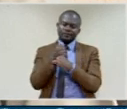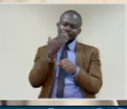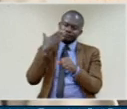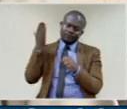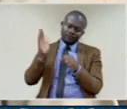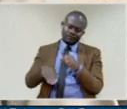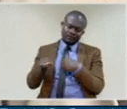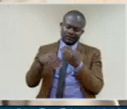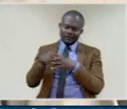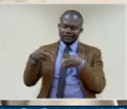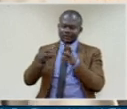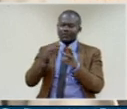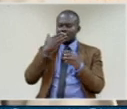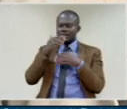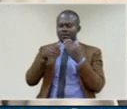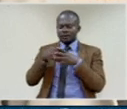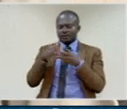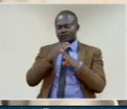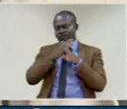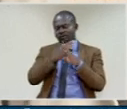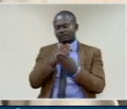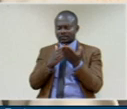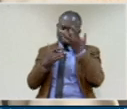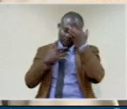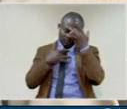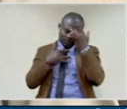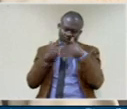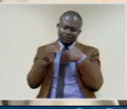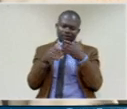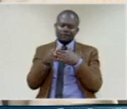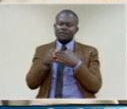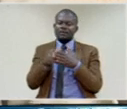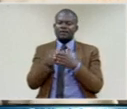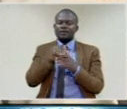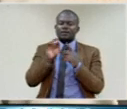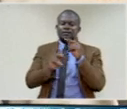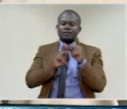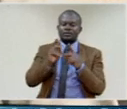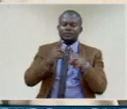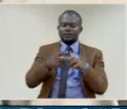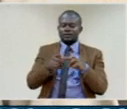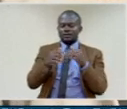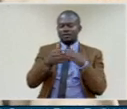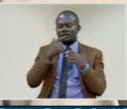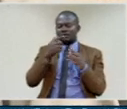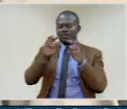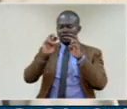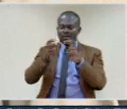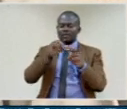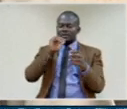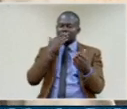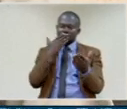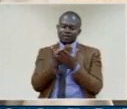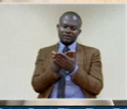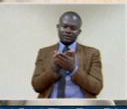mibi ubu buryo barwanyije iki cyorezo buda abantu batandukanye bavuga yuko butari